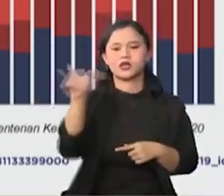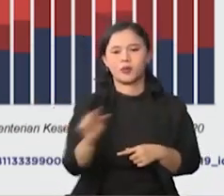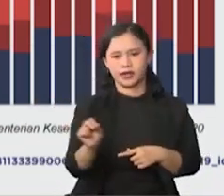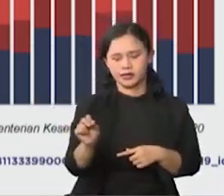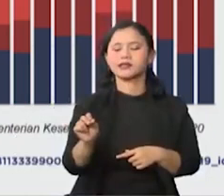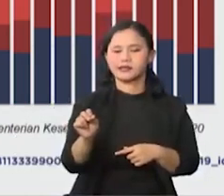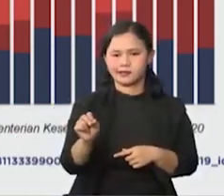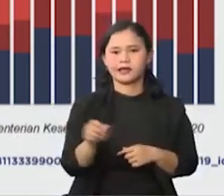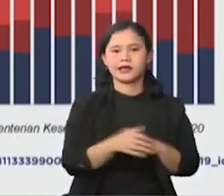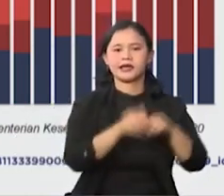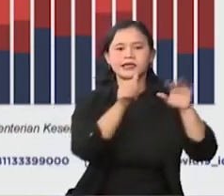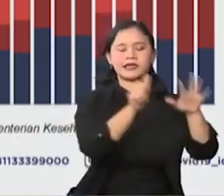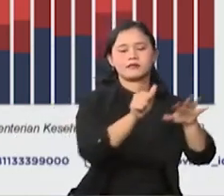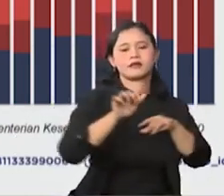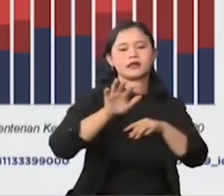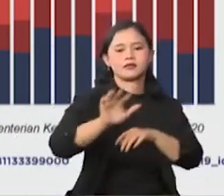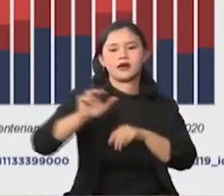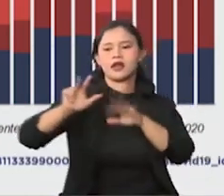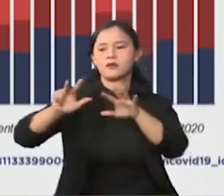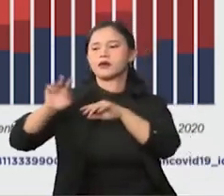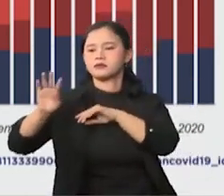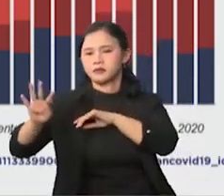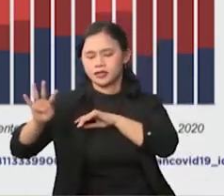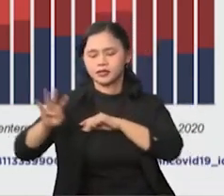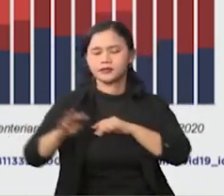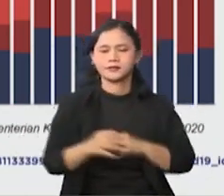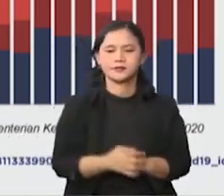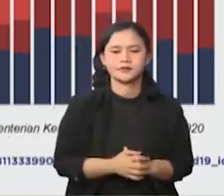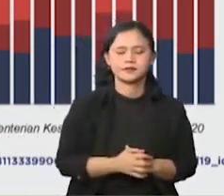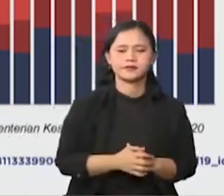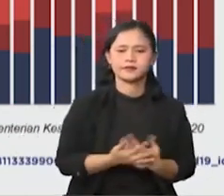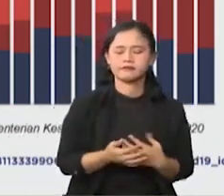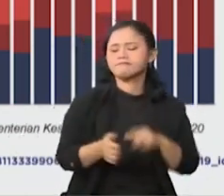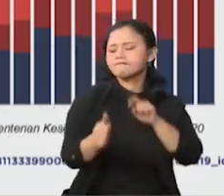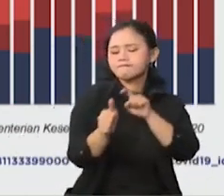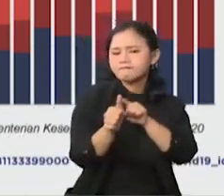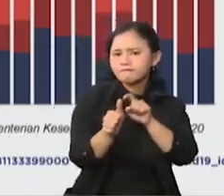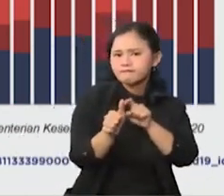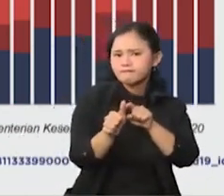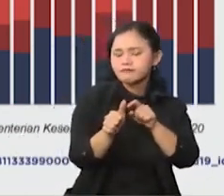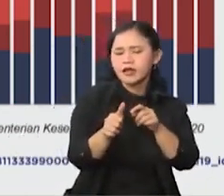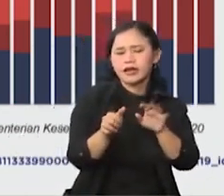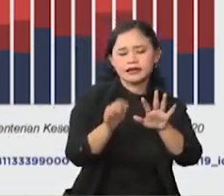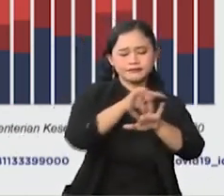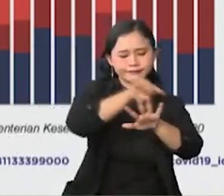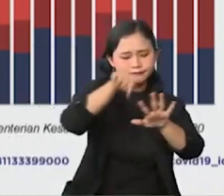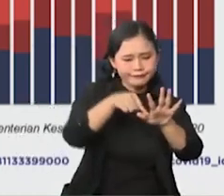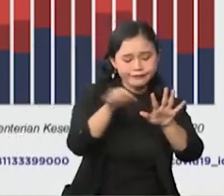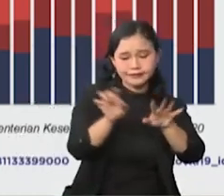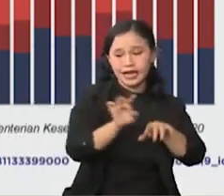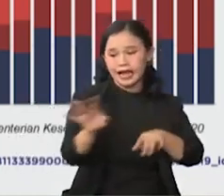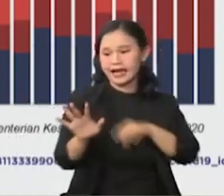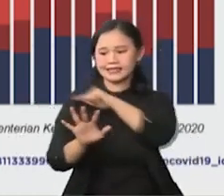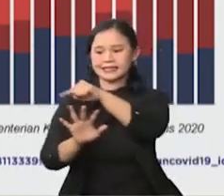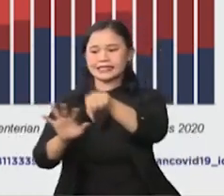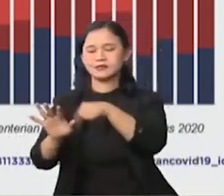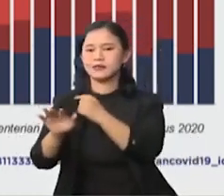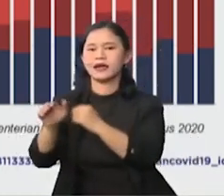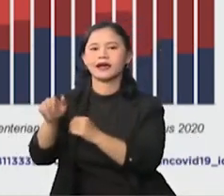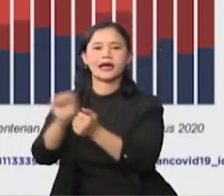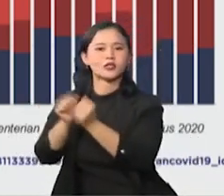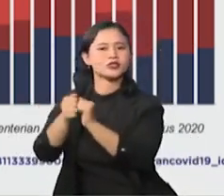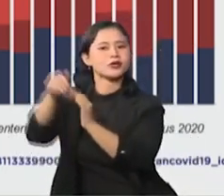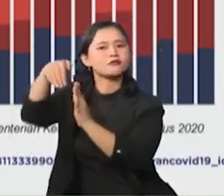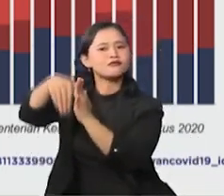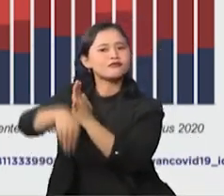sejumlah 6584 begitu juga ada lima provinsi dengan jumlah kasus terendah